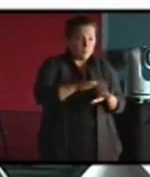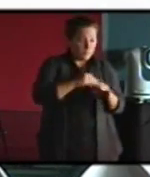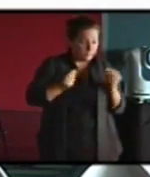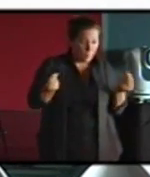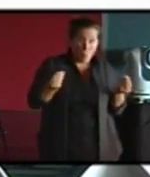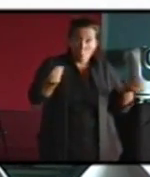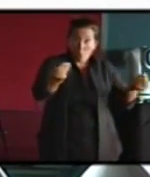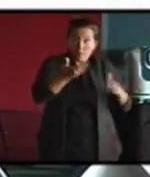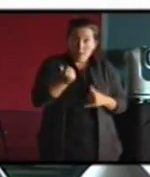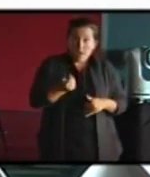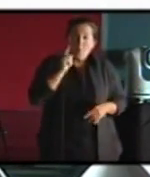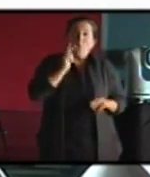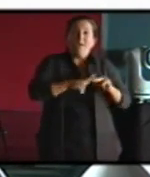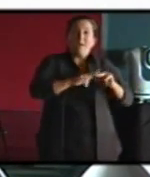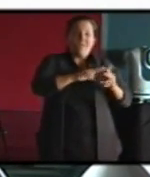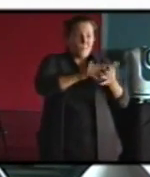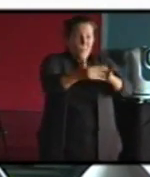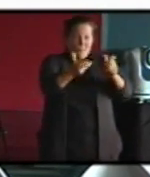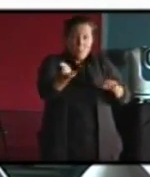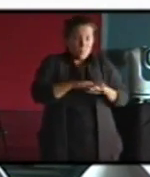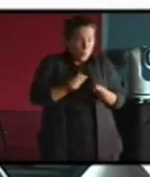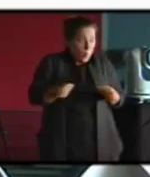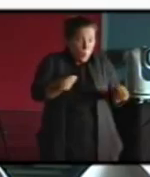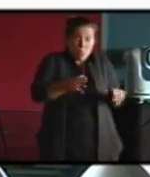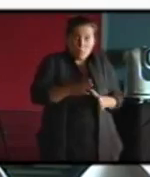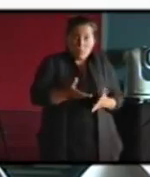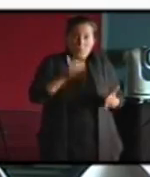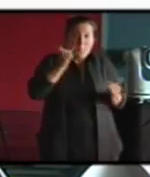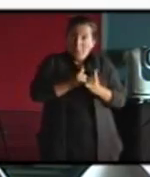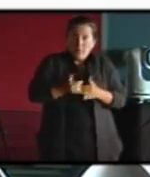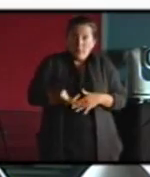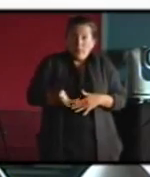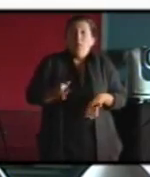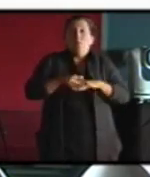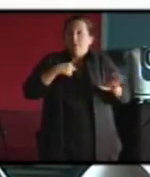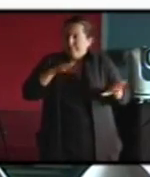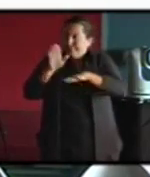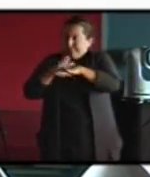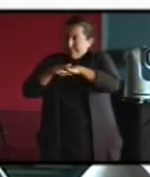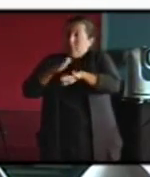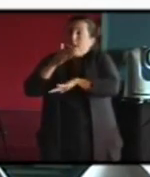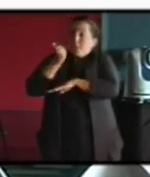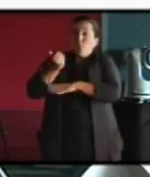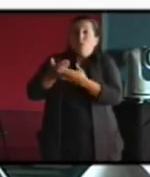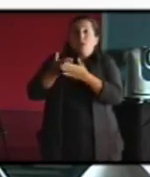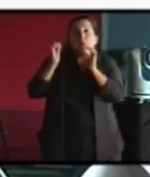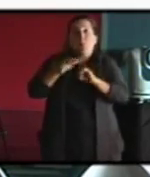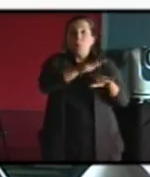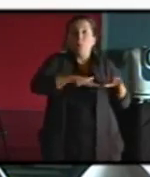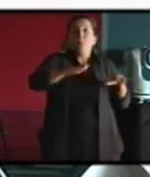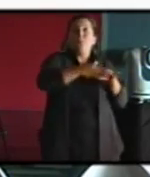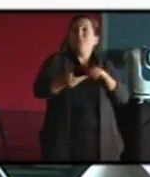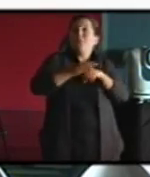qui ont été beaucoup utilisés pour la transformation du bâti. Et donc, moi, j'avais plaidé pour le fait de dire on pouvait devenir, enfin, ça pouvait devenir une